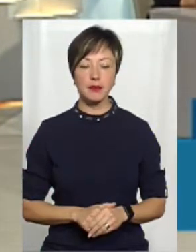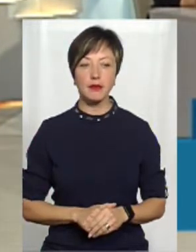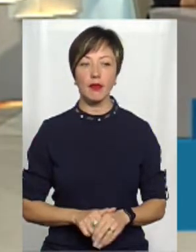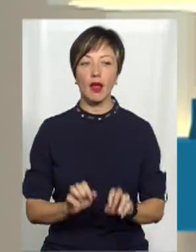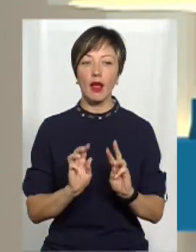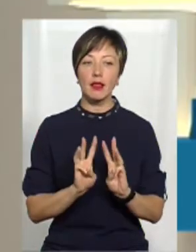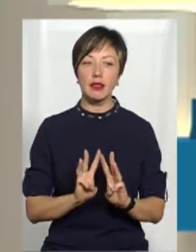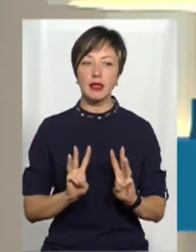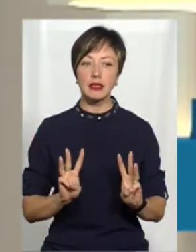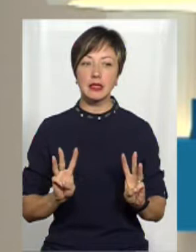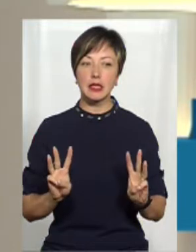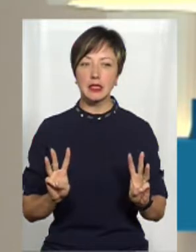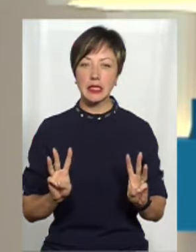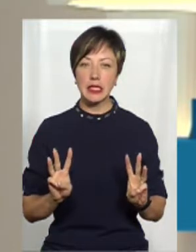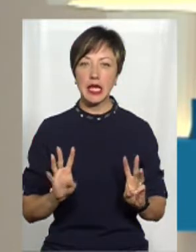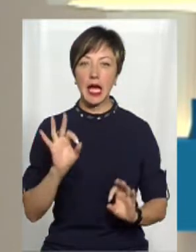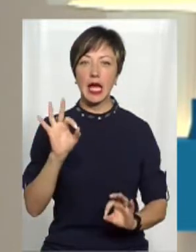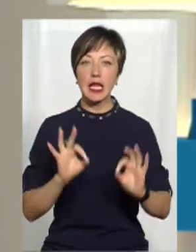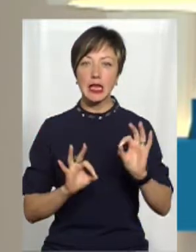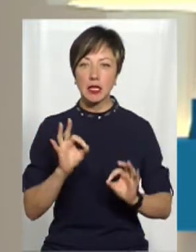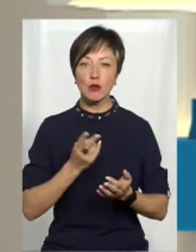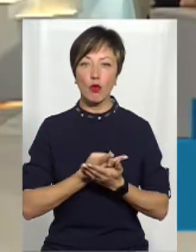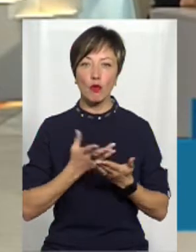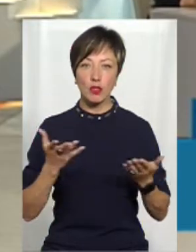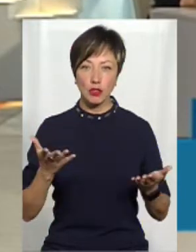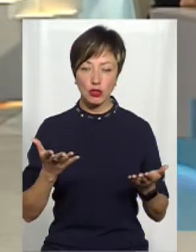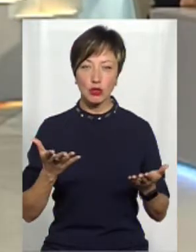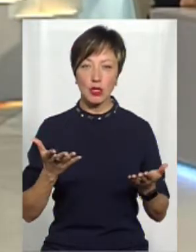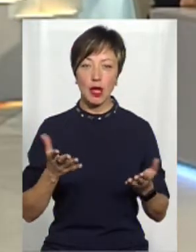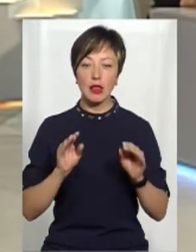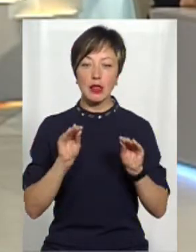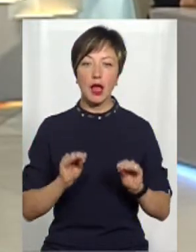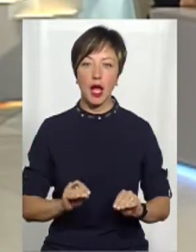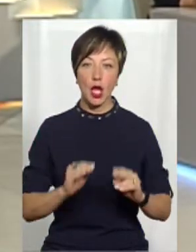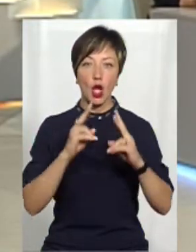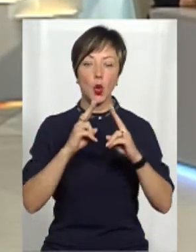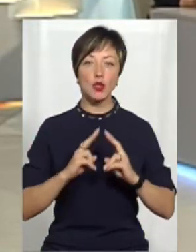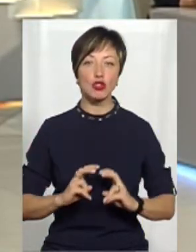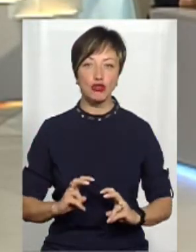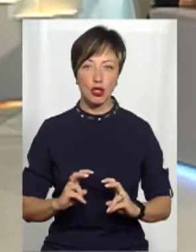На сайті ті індекс публічності оприлюднені дані